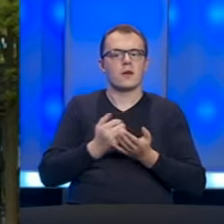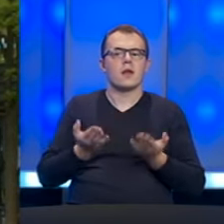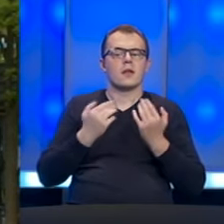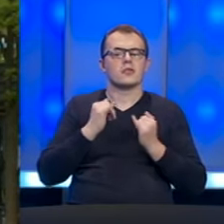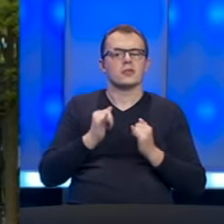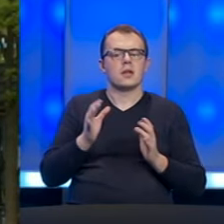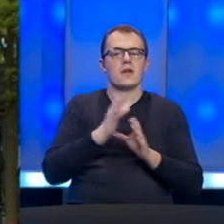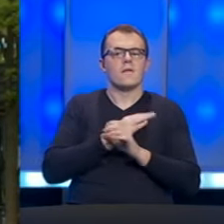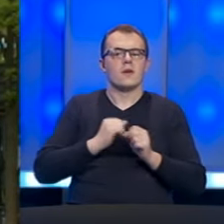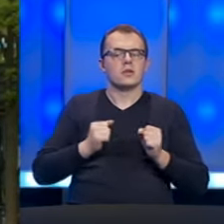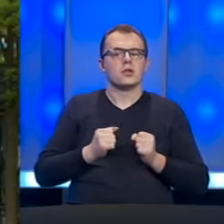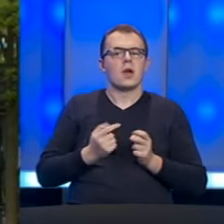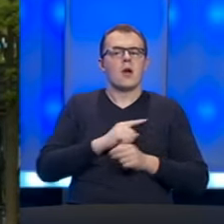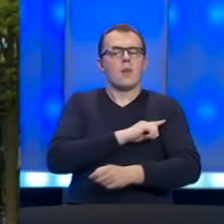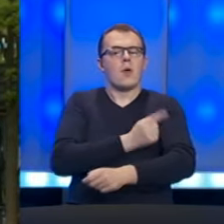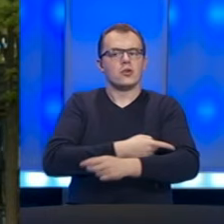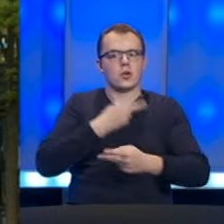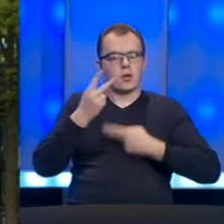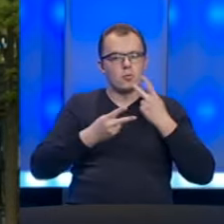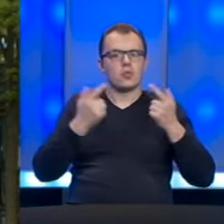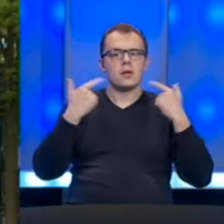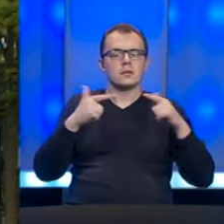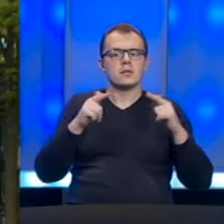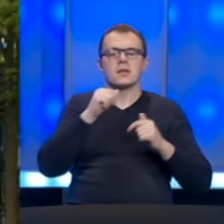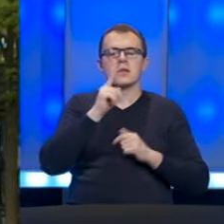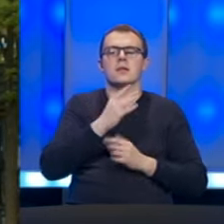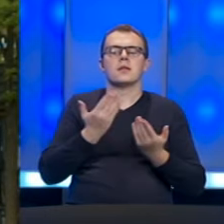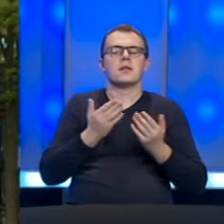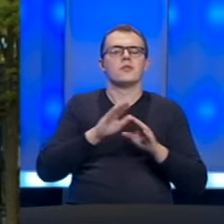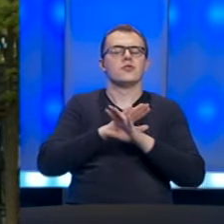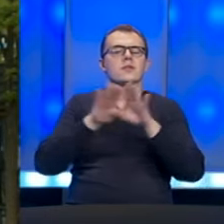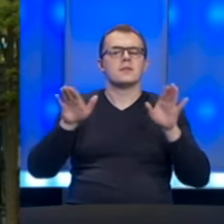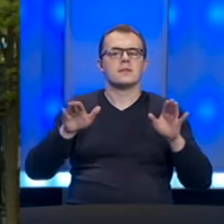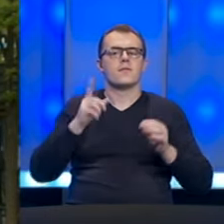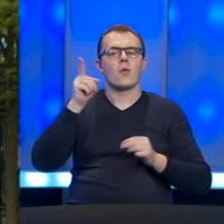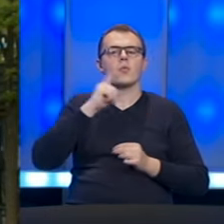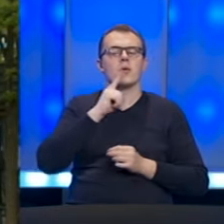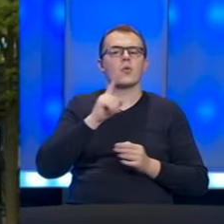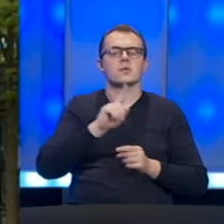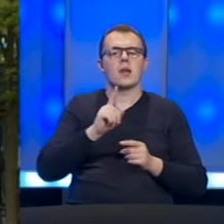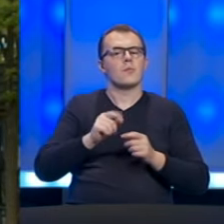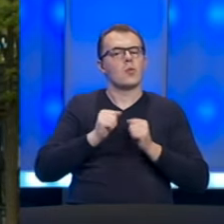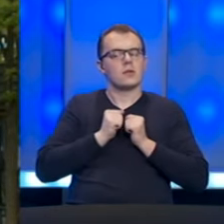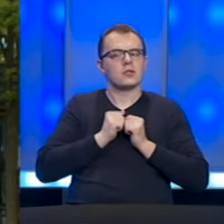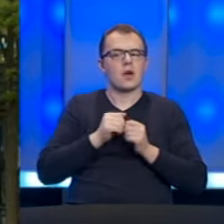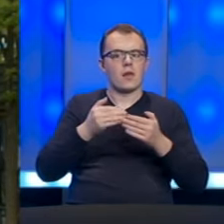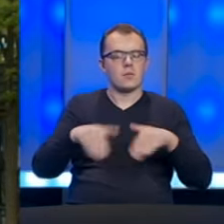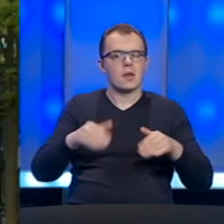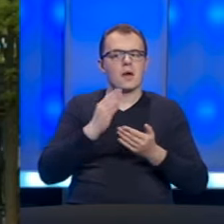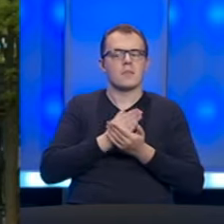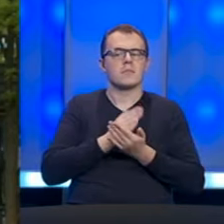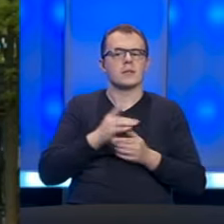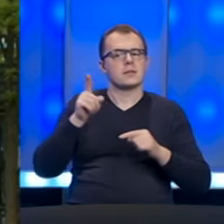da će se danas vršiti pojačane kontrole izletišta, te da će svi svi oni koji se ne budu pridržavali mjera